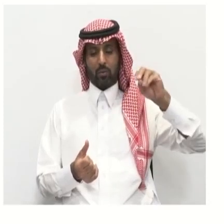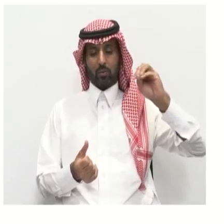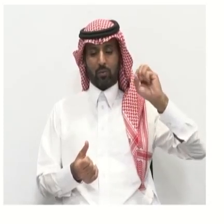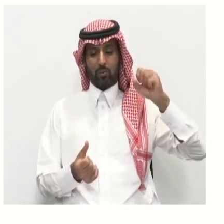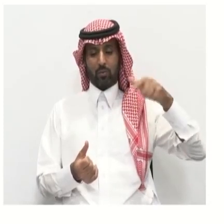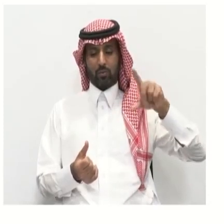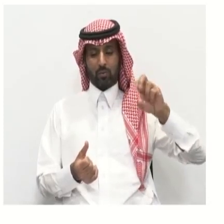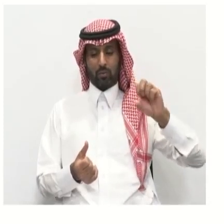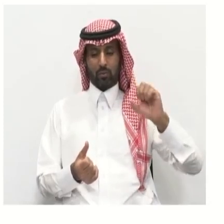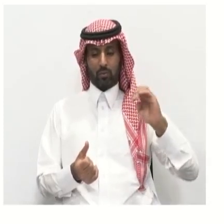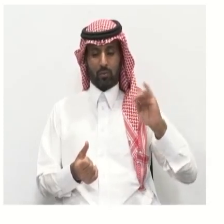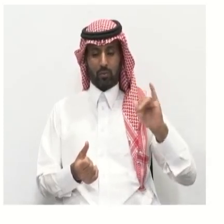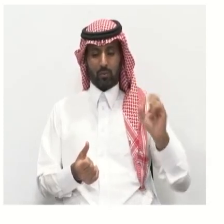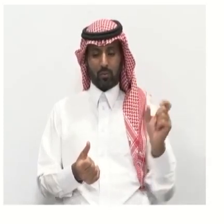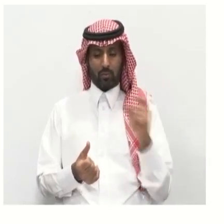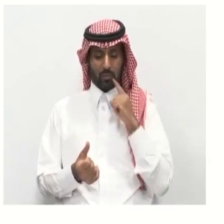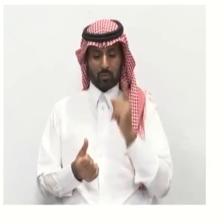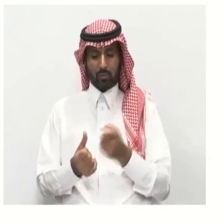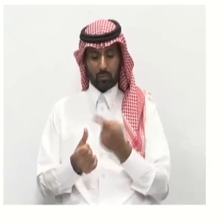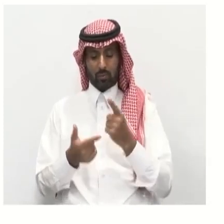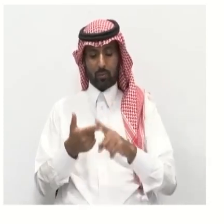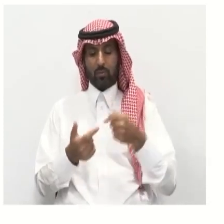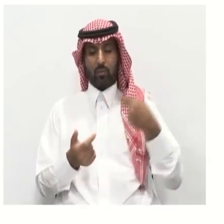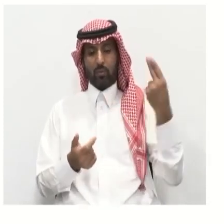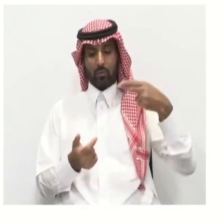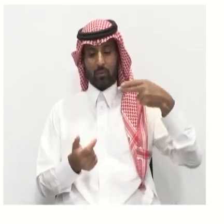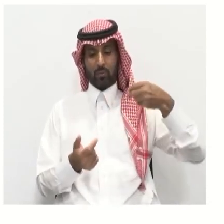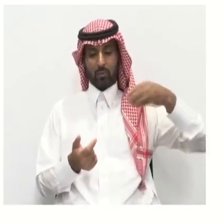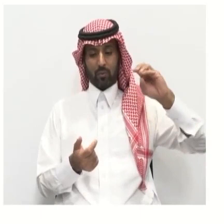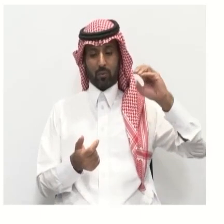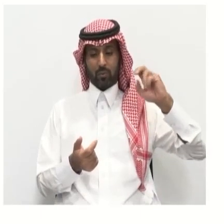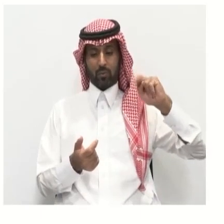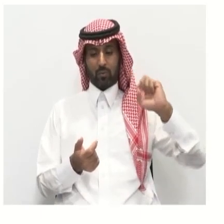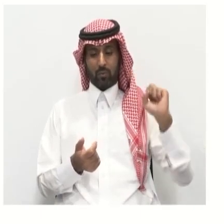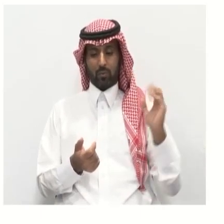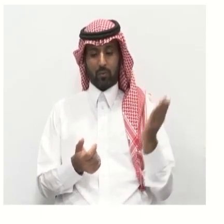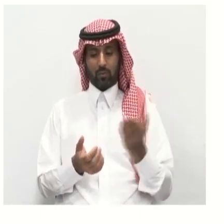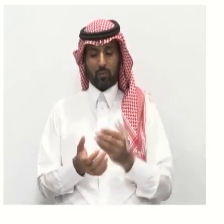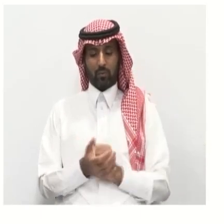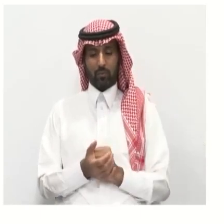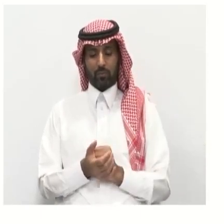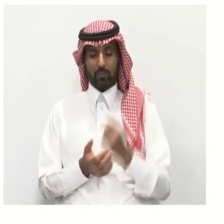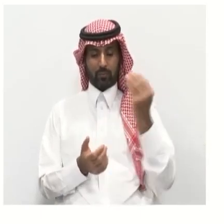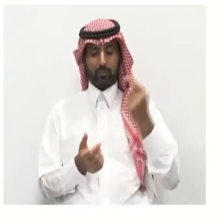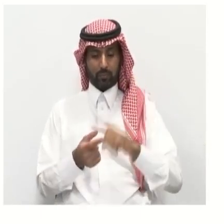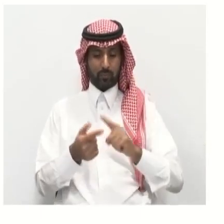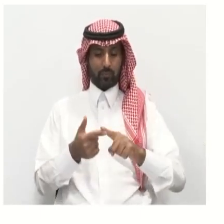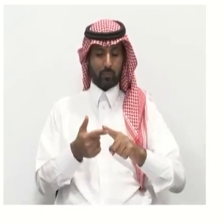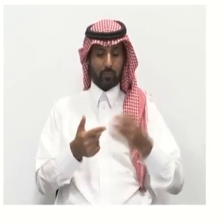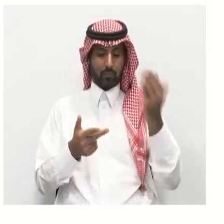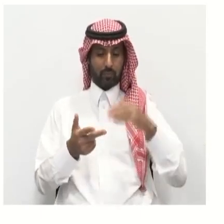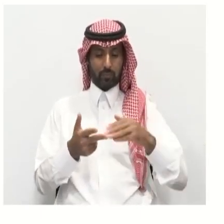اس بعد ذلك سيانيد الهيدروجين اللي رمزه h س ان اتش سي ان